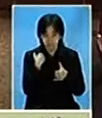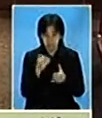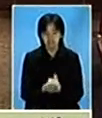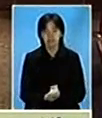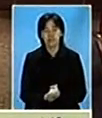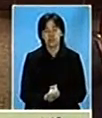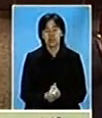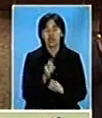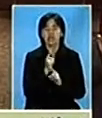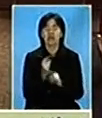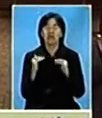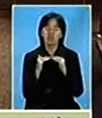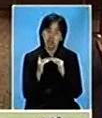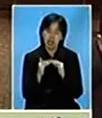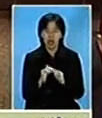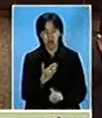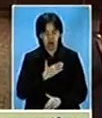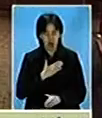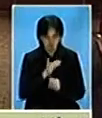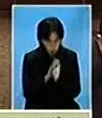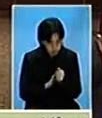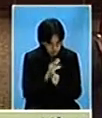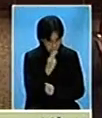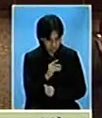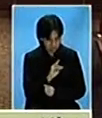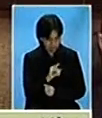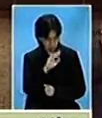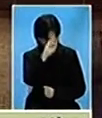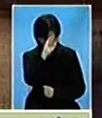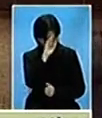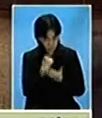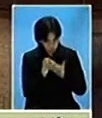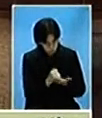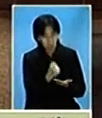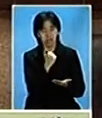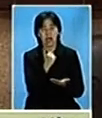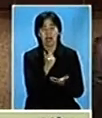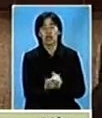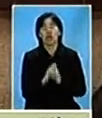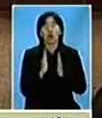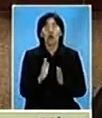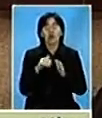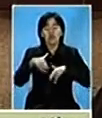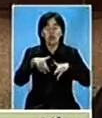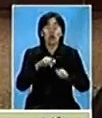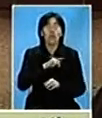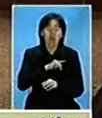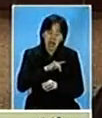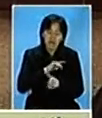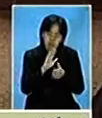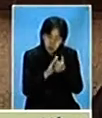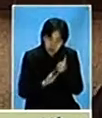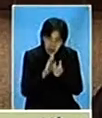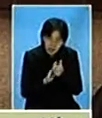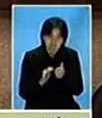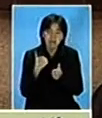หน้าที่ตามศีลธรรมจรรยาก็ไม่น่าจะผิดอะไรเพราะเหตุว่าเป็นนิสัยของชาวพุทธที่มีความเมตตาสู